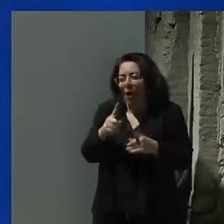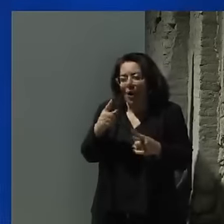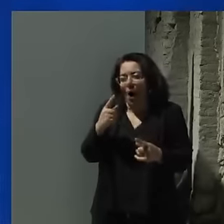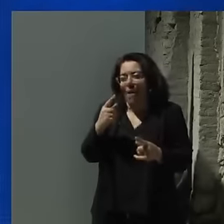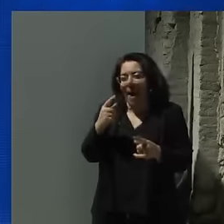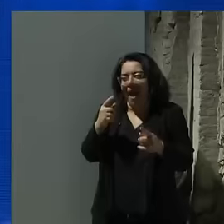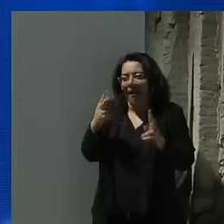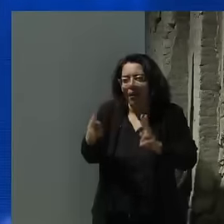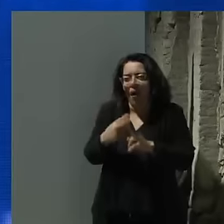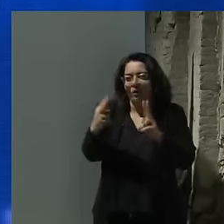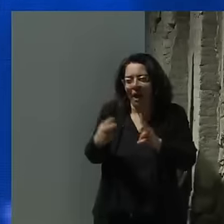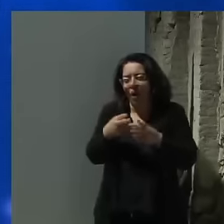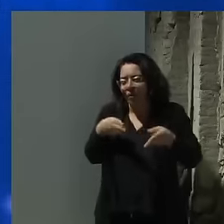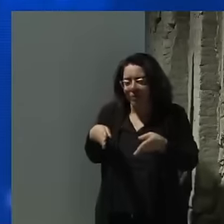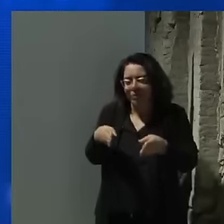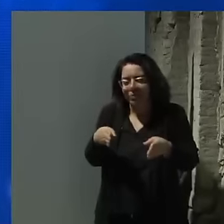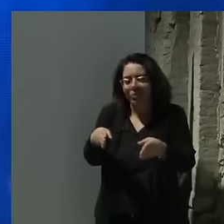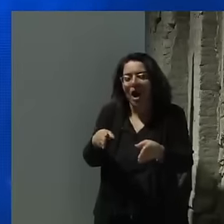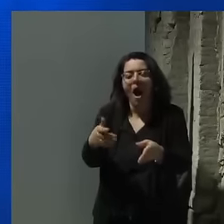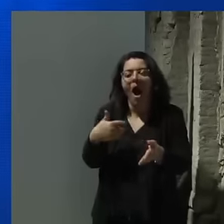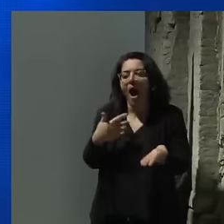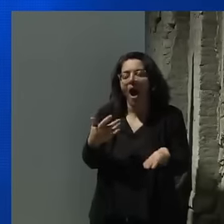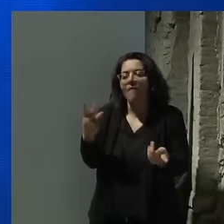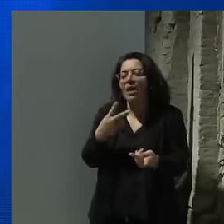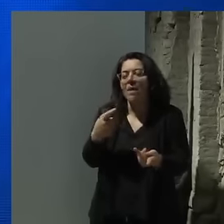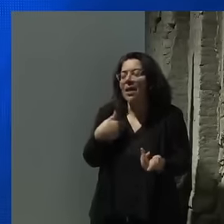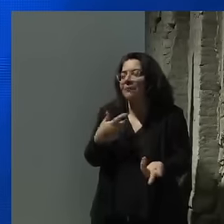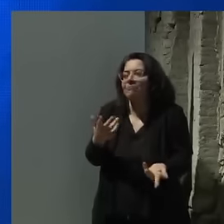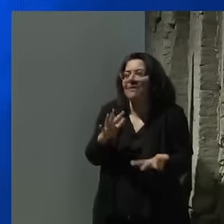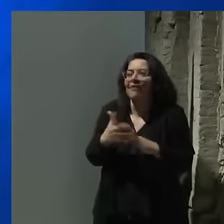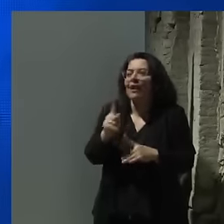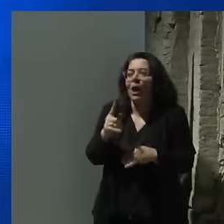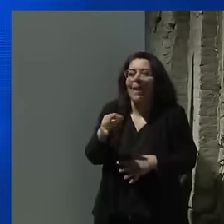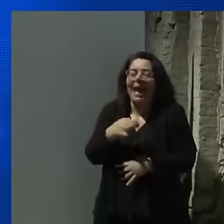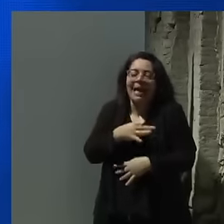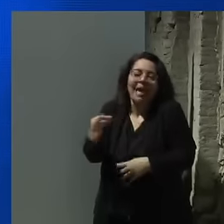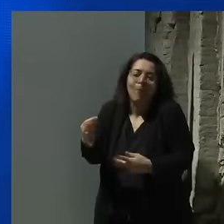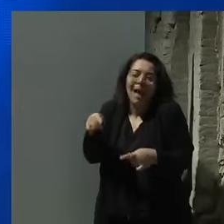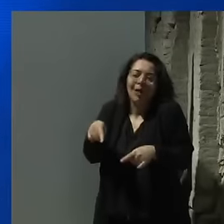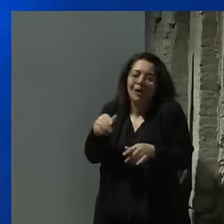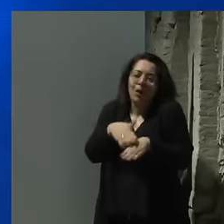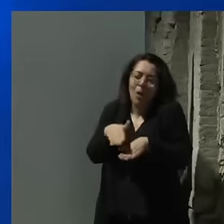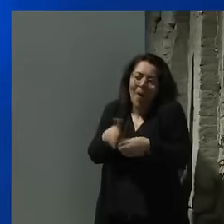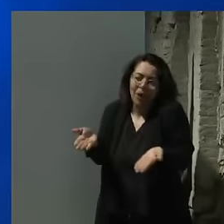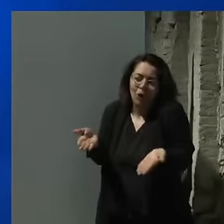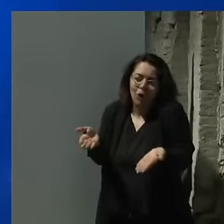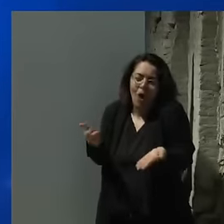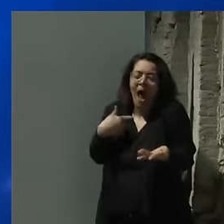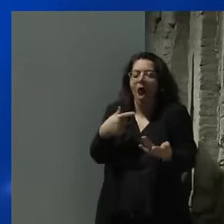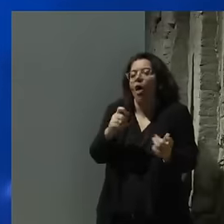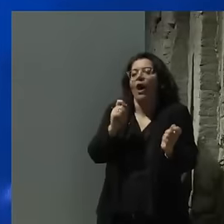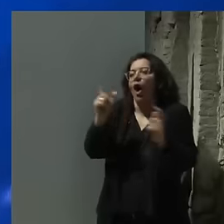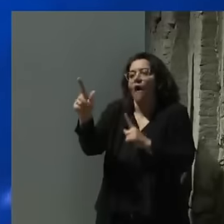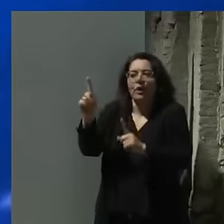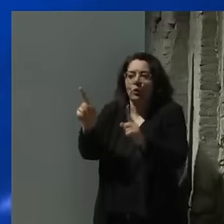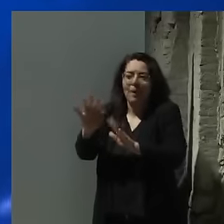di questa forma che per me è vera giustizia, che ho mollato tutto quello che facevo, ho venduto casa a Milano, mi sono formato come mediatore, adesso sono un